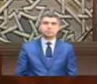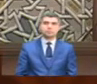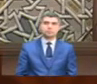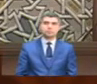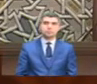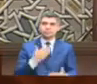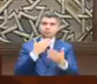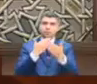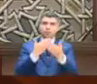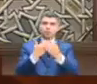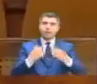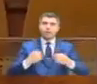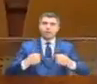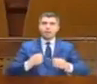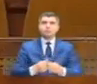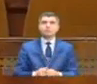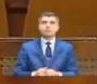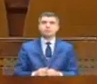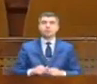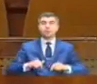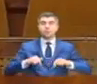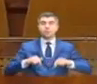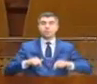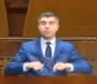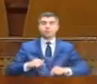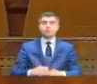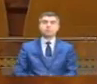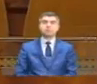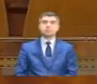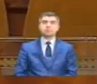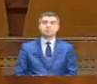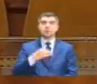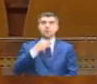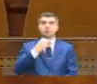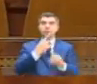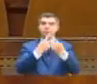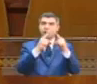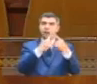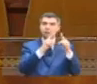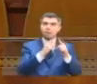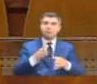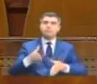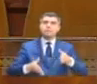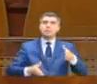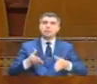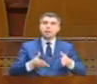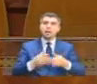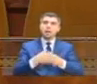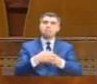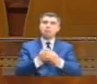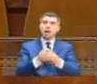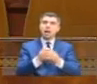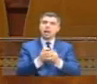شكرا السيده الرئيسه. السيد الوزير، بعد الطرق بالمملكه وخاصه باقليم بركان الجهه